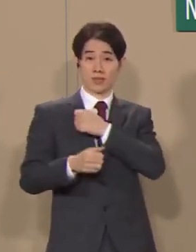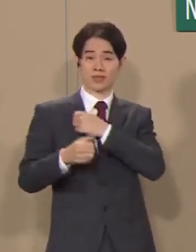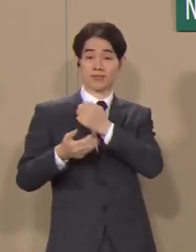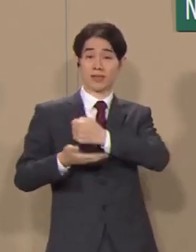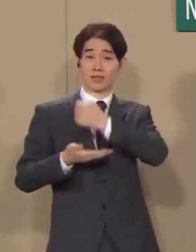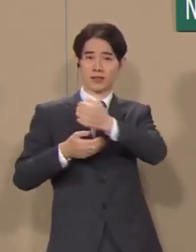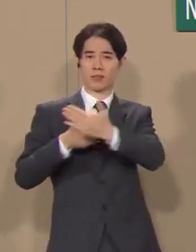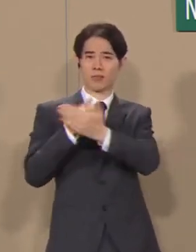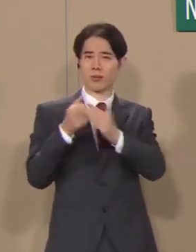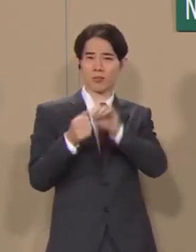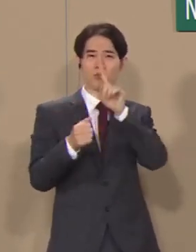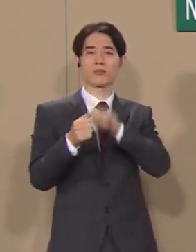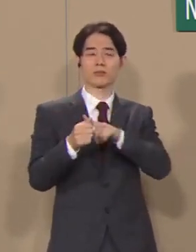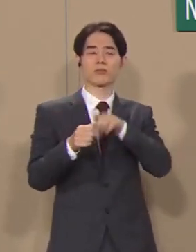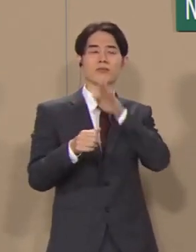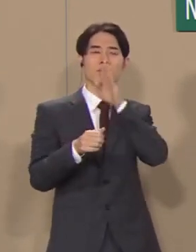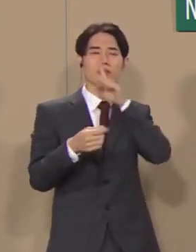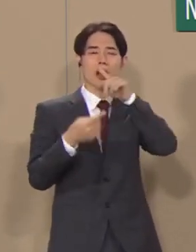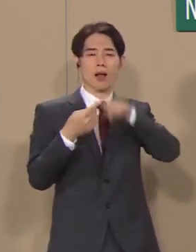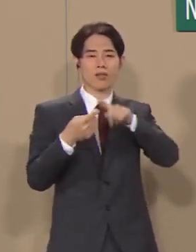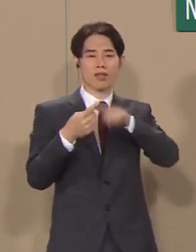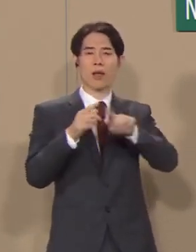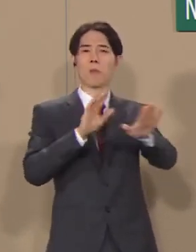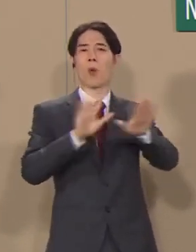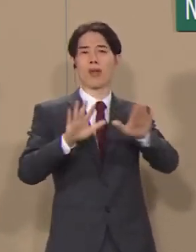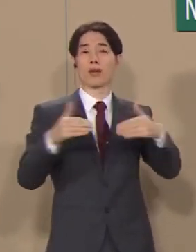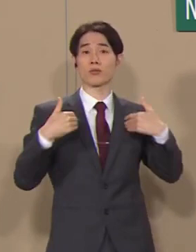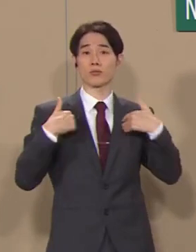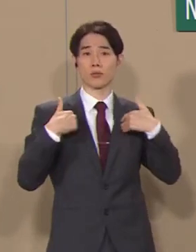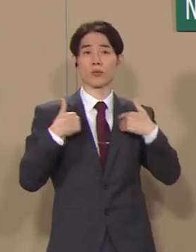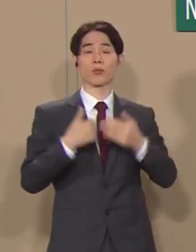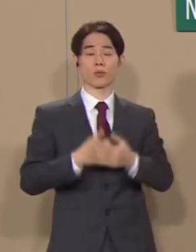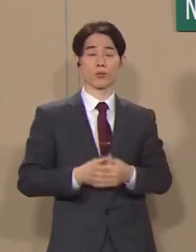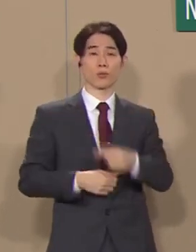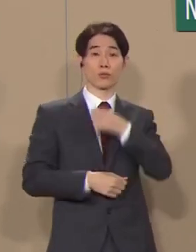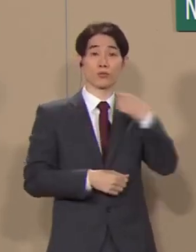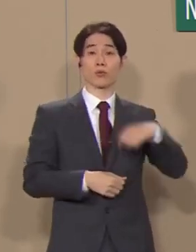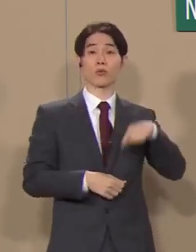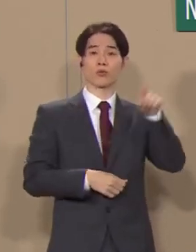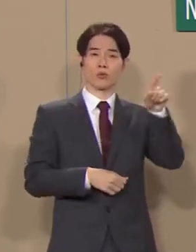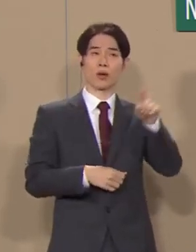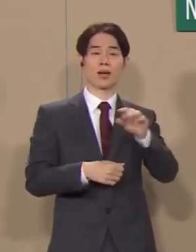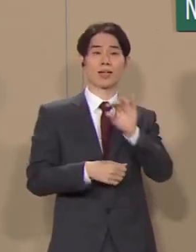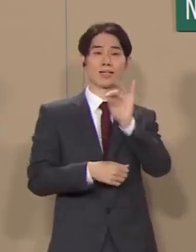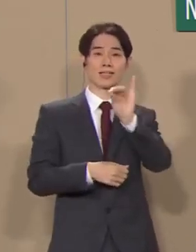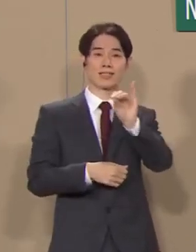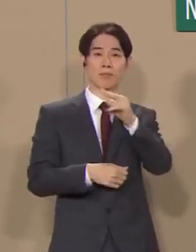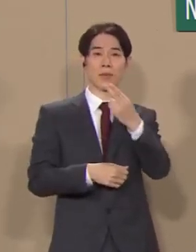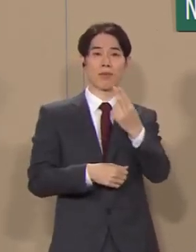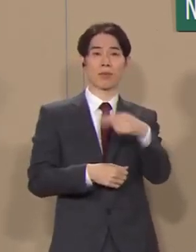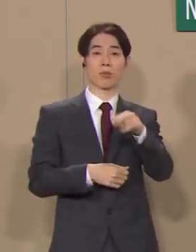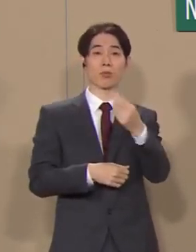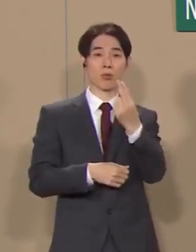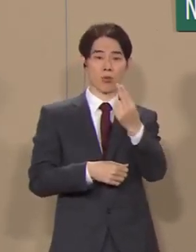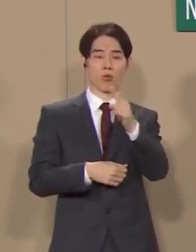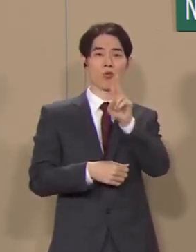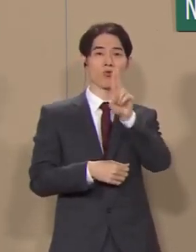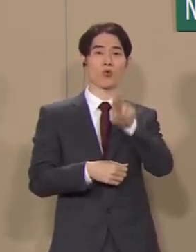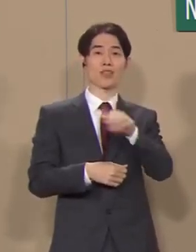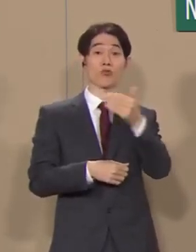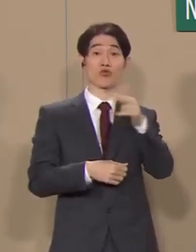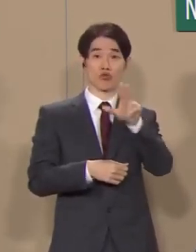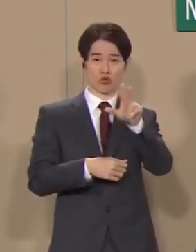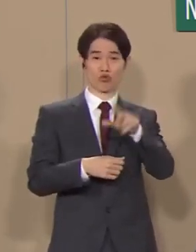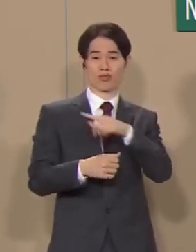現実的な防衛をしなければなりません中国はチベットやウイグルの人びとの人権を弾圧し